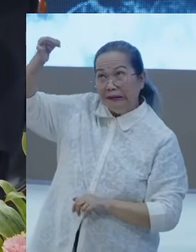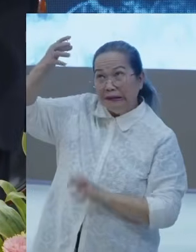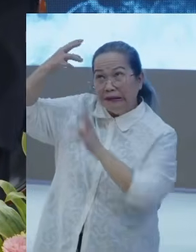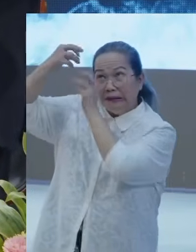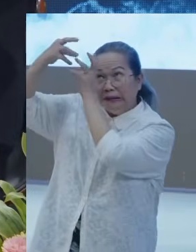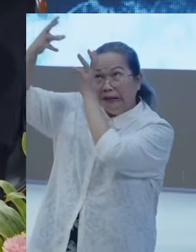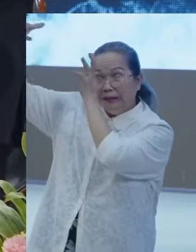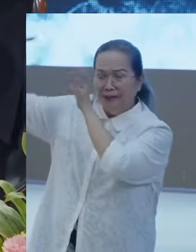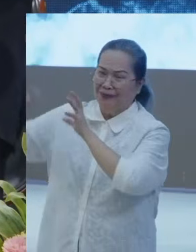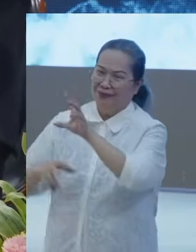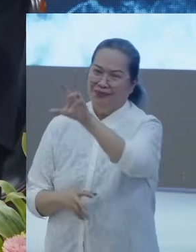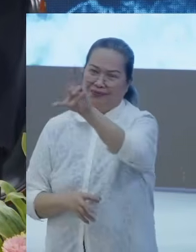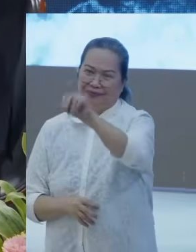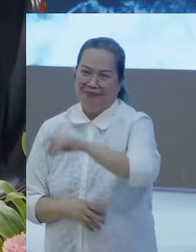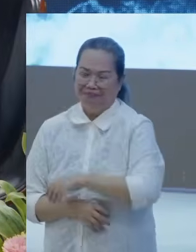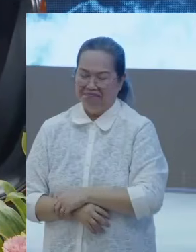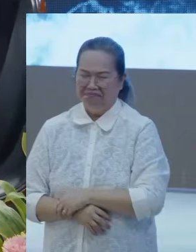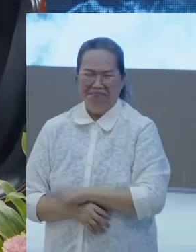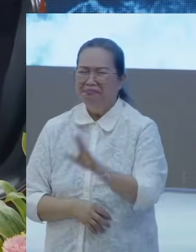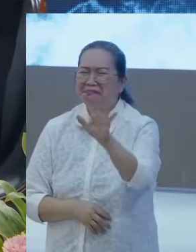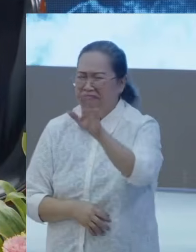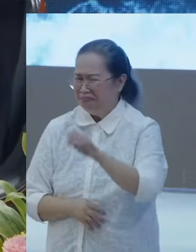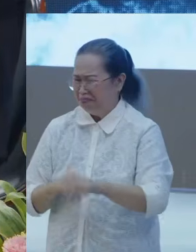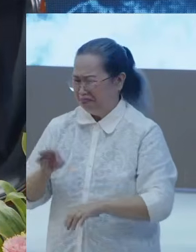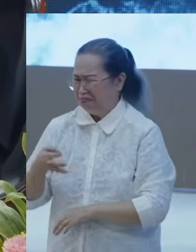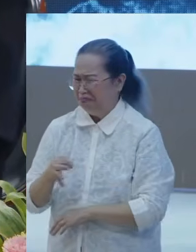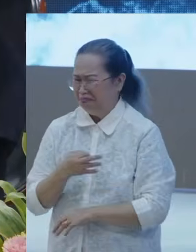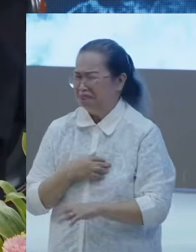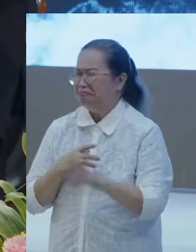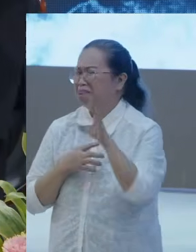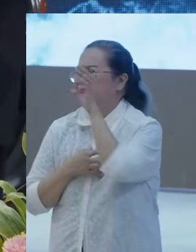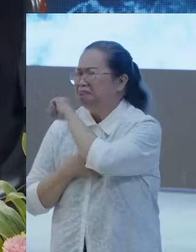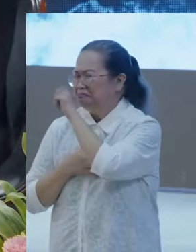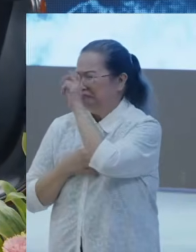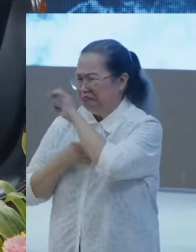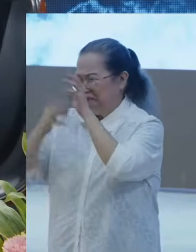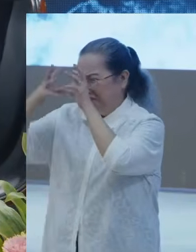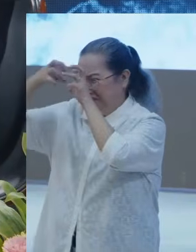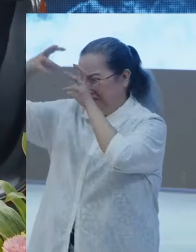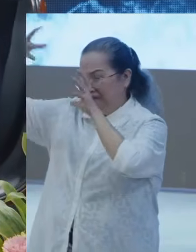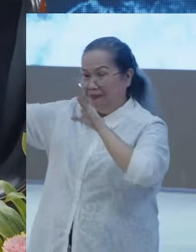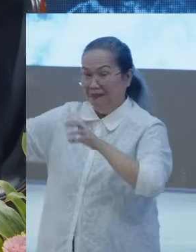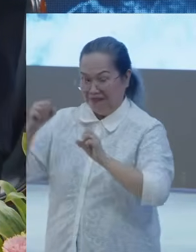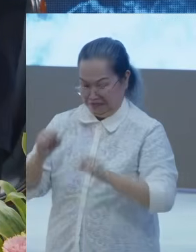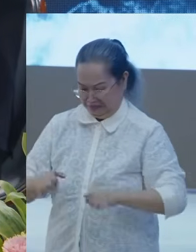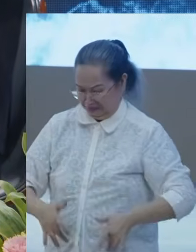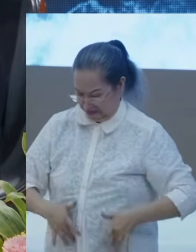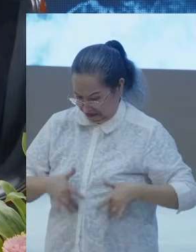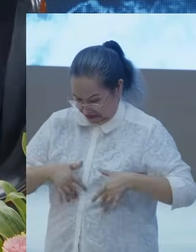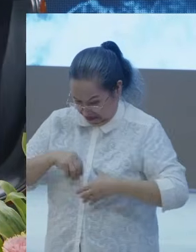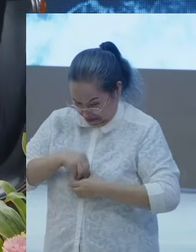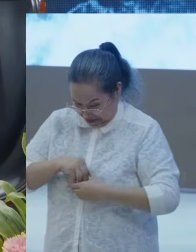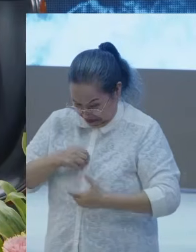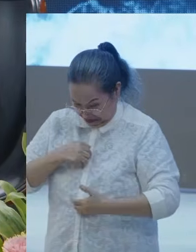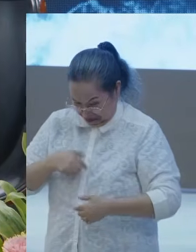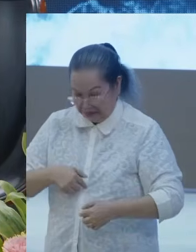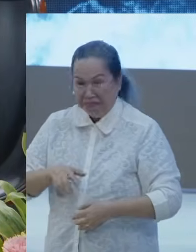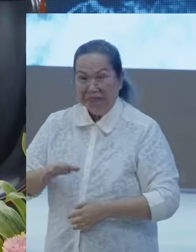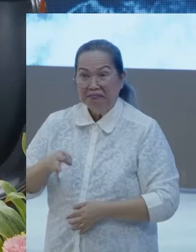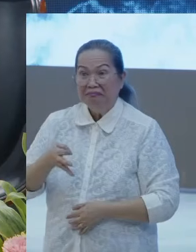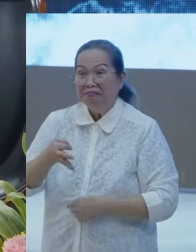Maraming nagsasabi, hindi, myth lang yan si Jonah. Pwede ba naman mabuhay ang tao sa loob ng isang malaking isda? Although meron ng